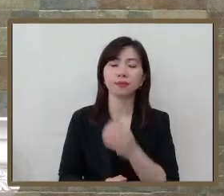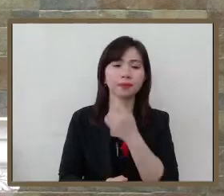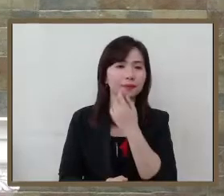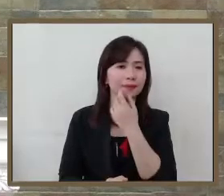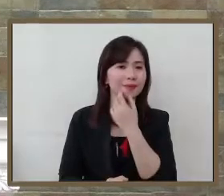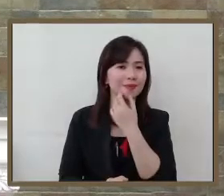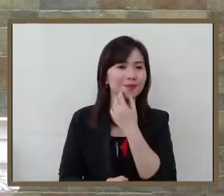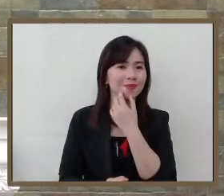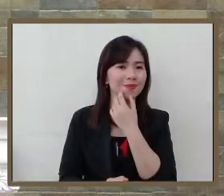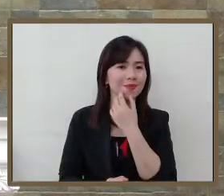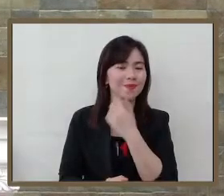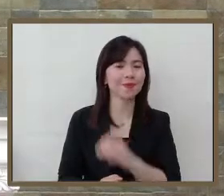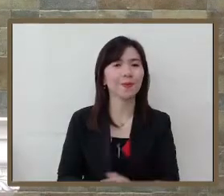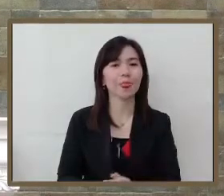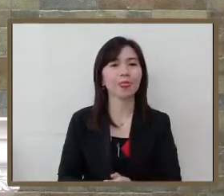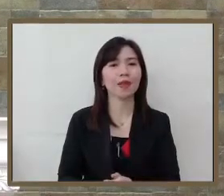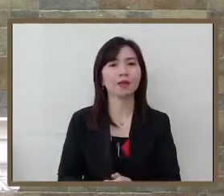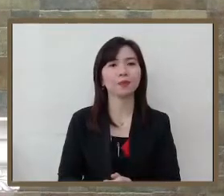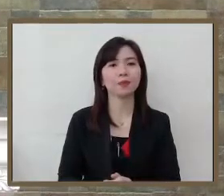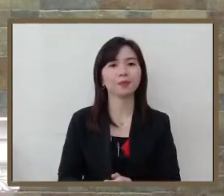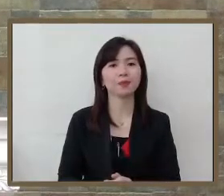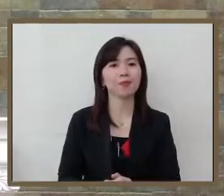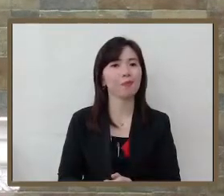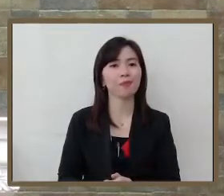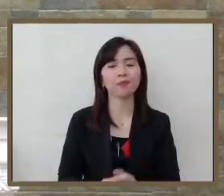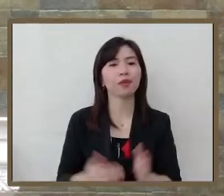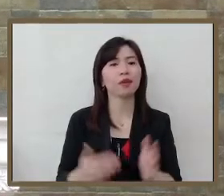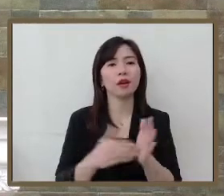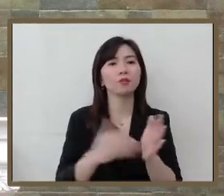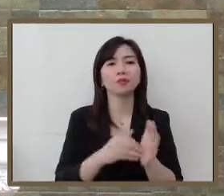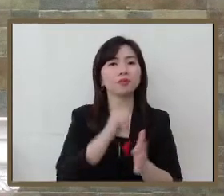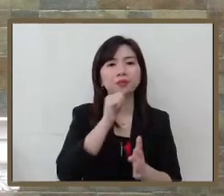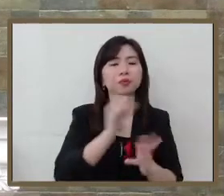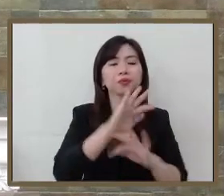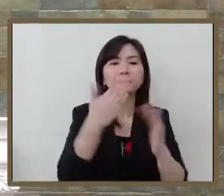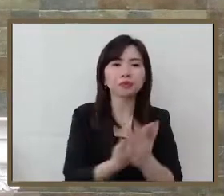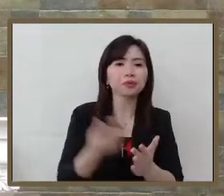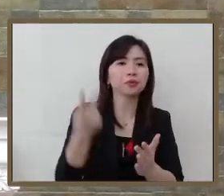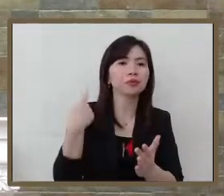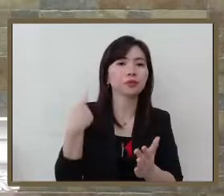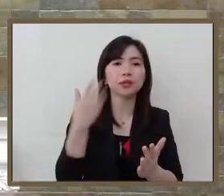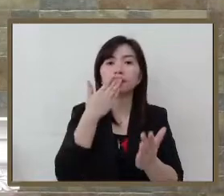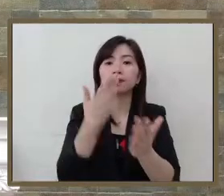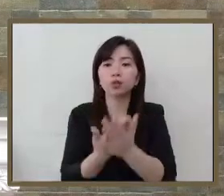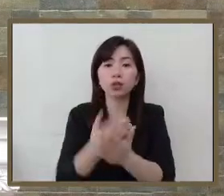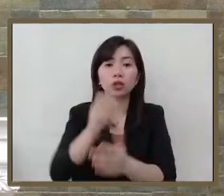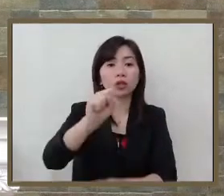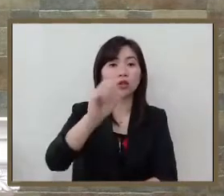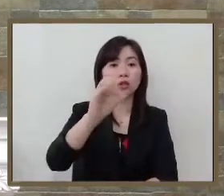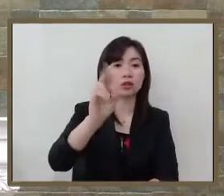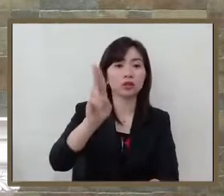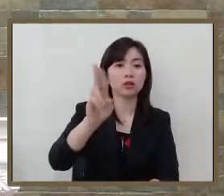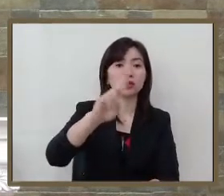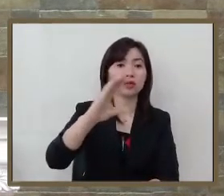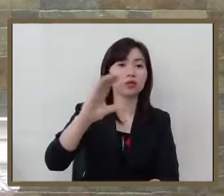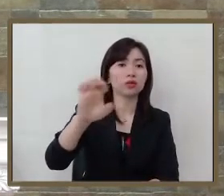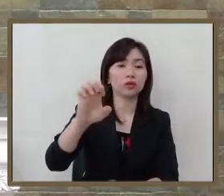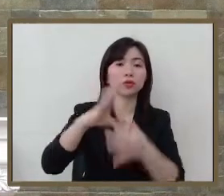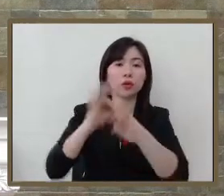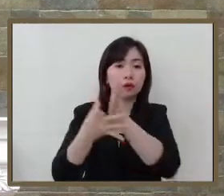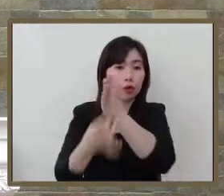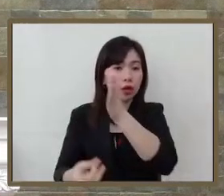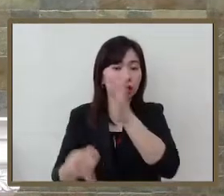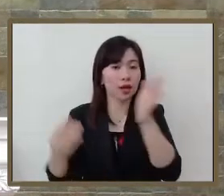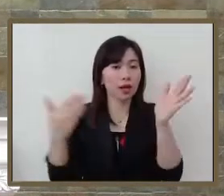lahat nakakakuha ng maayos na oil. Team focus, team preparation. The